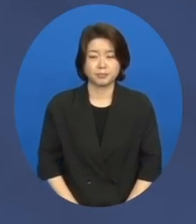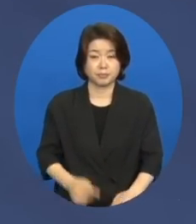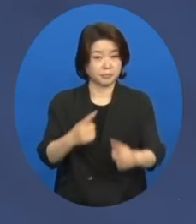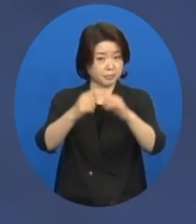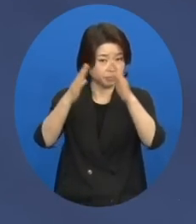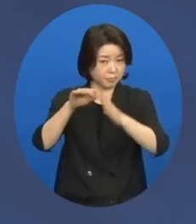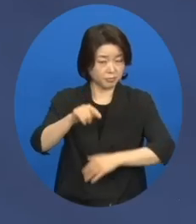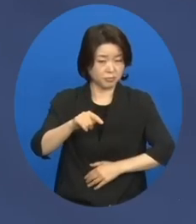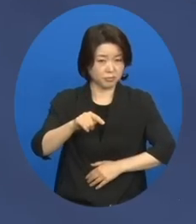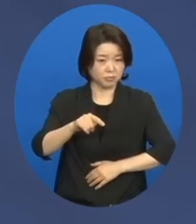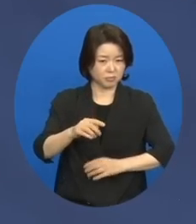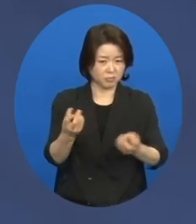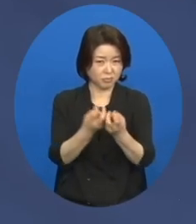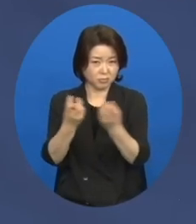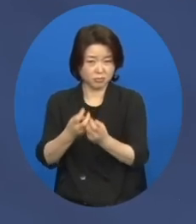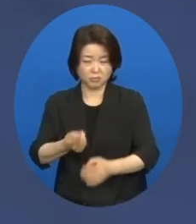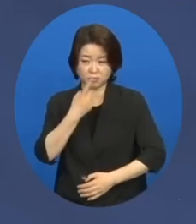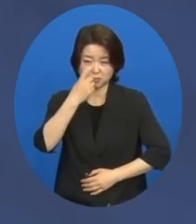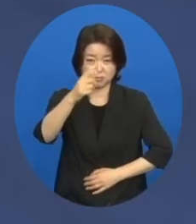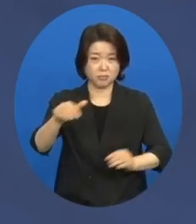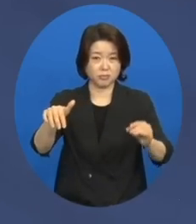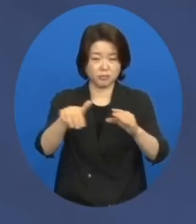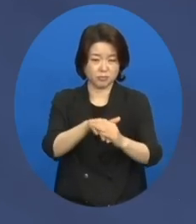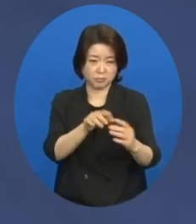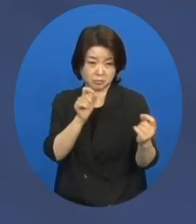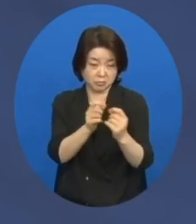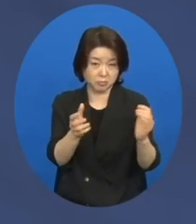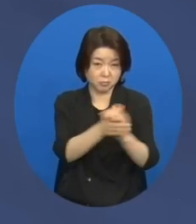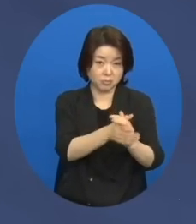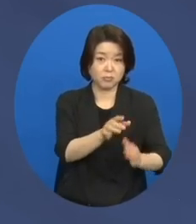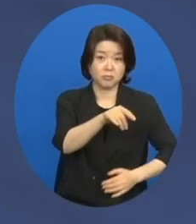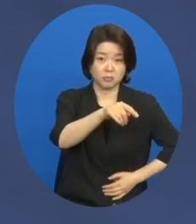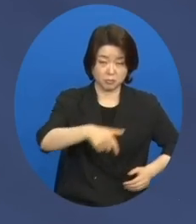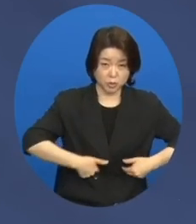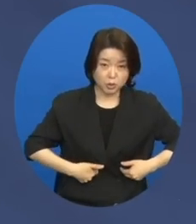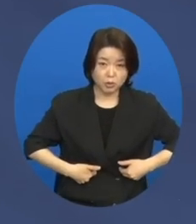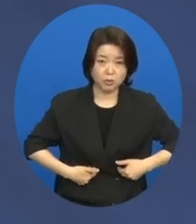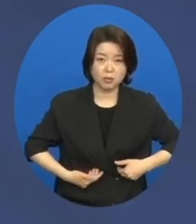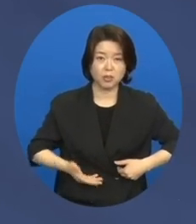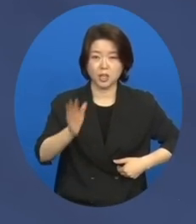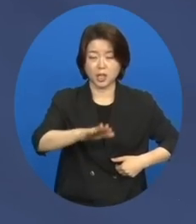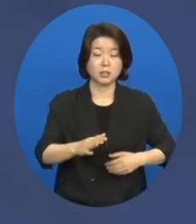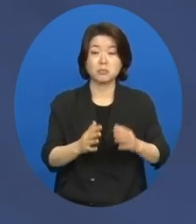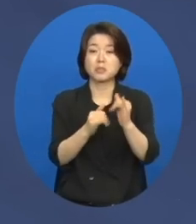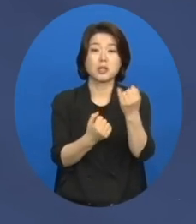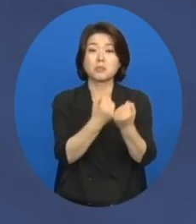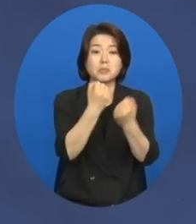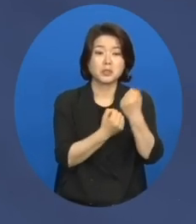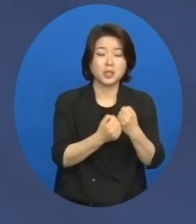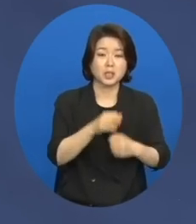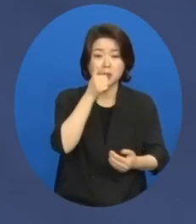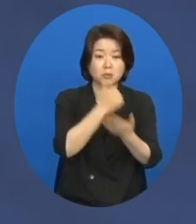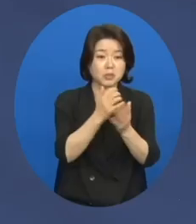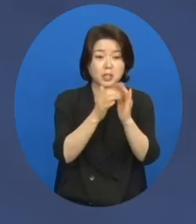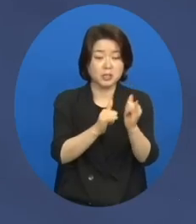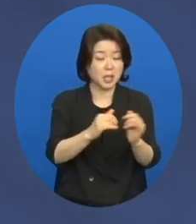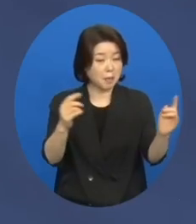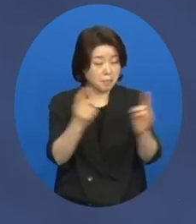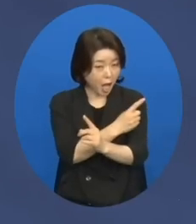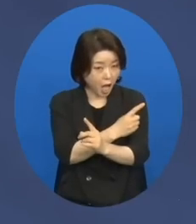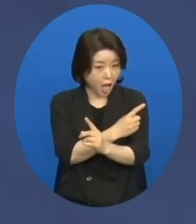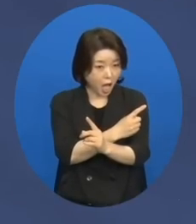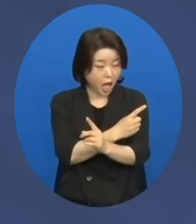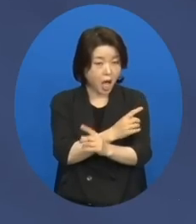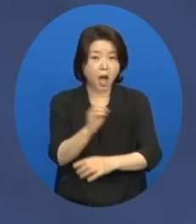교회는 수단, 멋진 문화적 접근 필요하겠죠. 그러나 여러분 사람 설득돼가지고 죄인 놈이 바뀐다는 얘기는